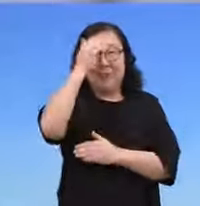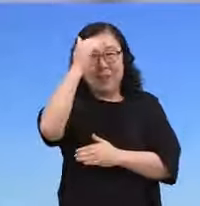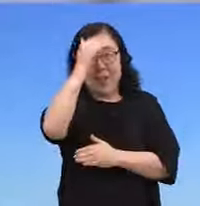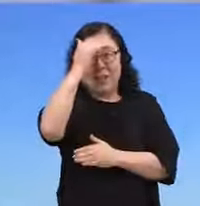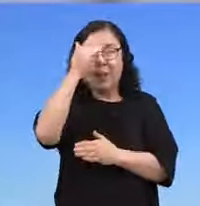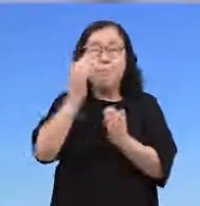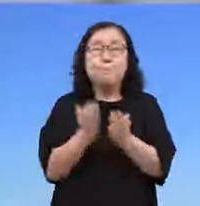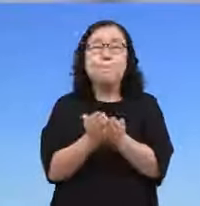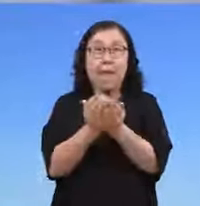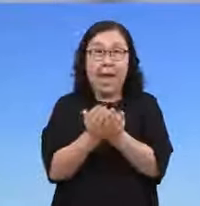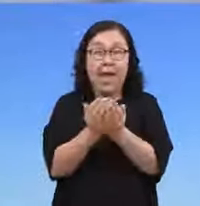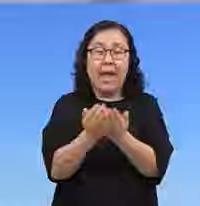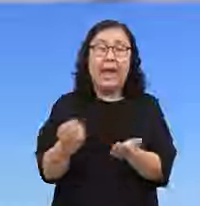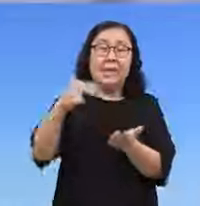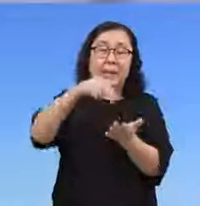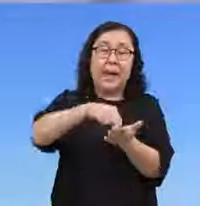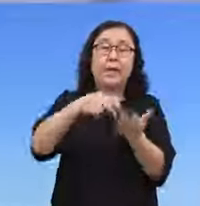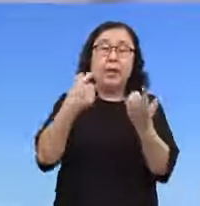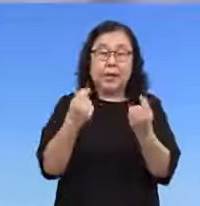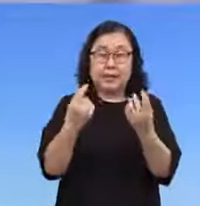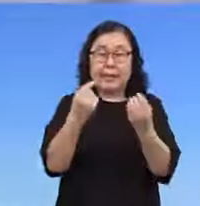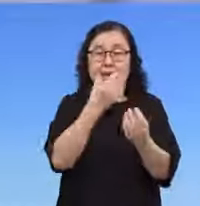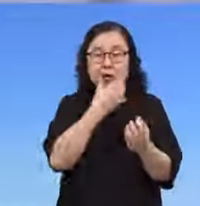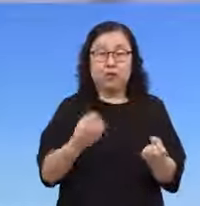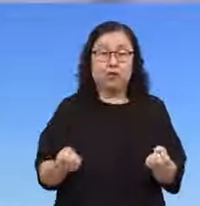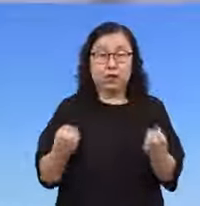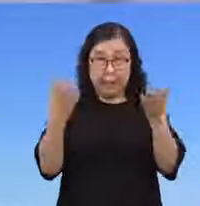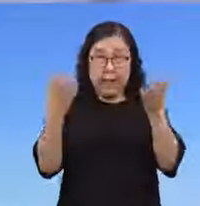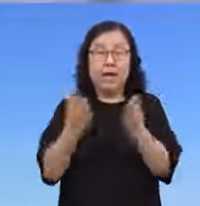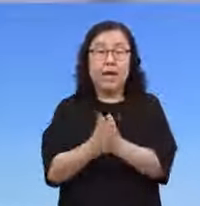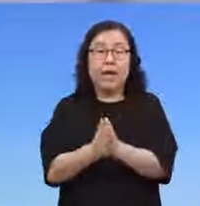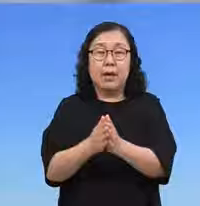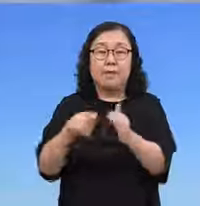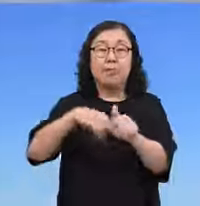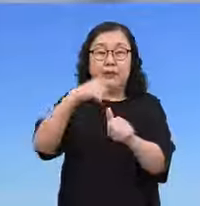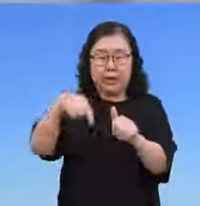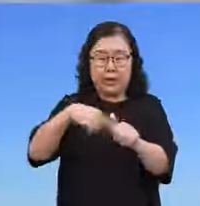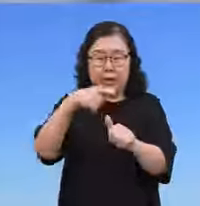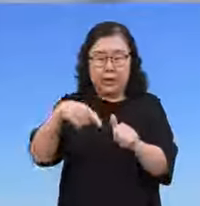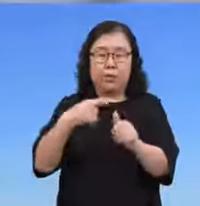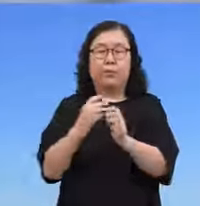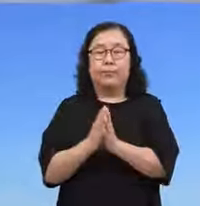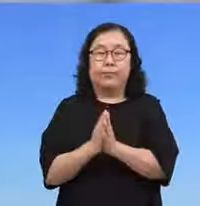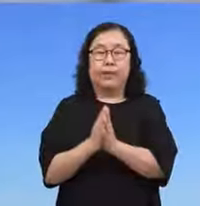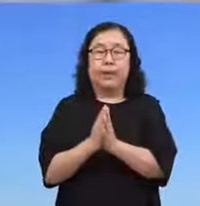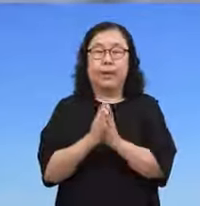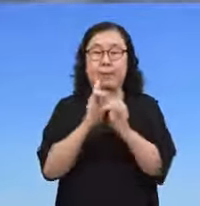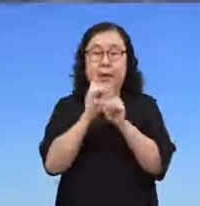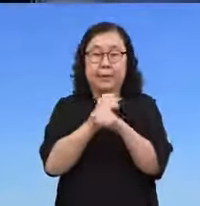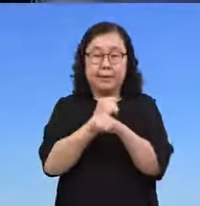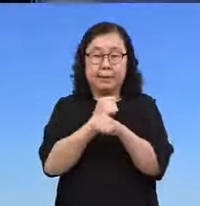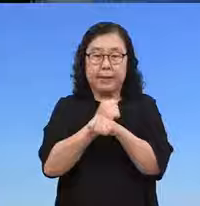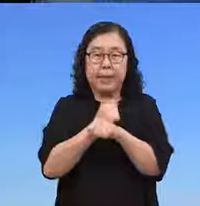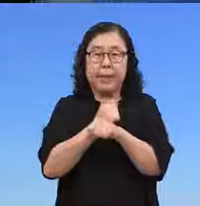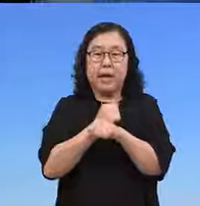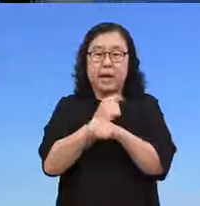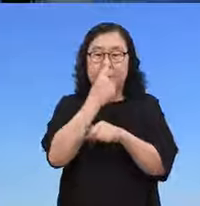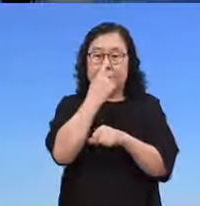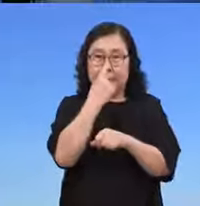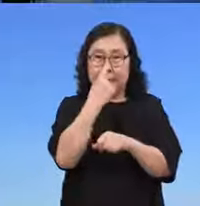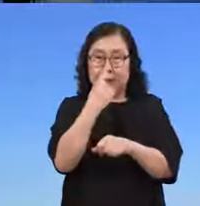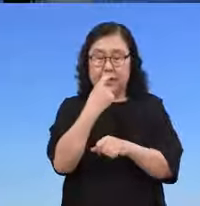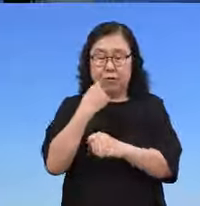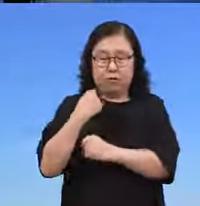그런 축제 분위기였다고, 그런 내용을 이제 피력하는 글이 있었습니다. 앞부분을 제가 좀 읽어드리겠습니다. 칼같이